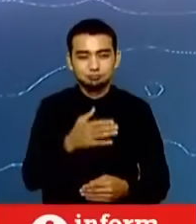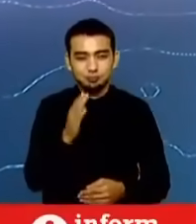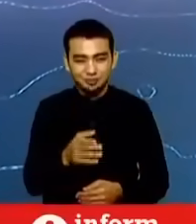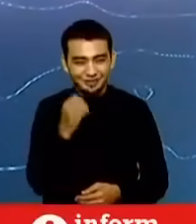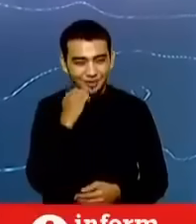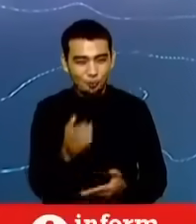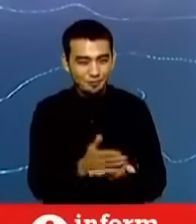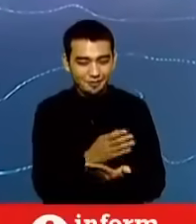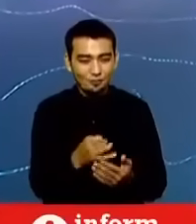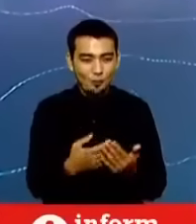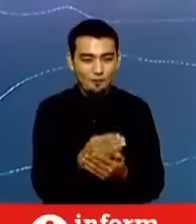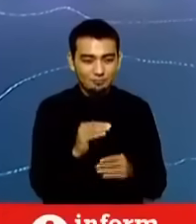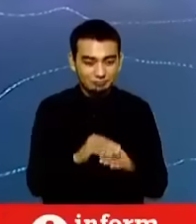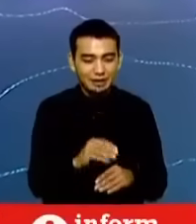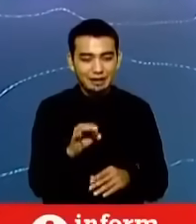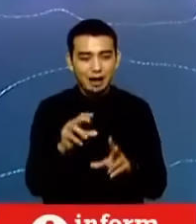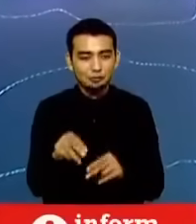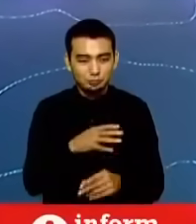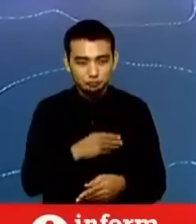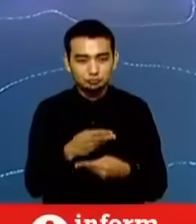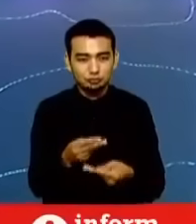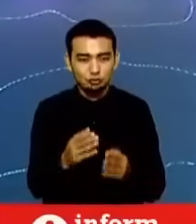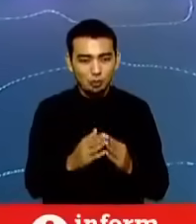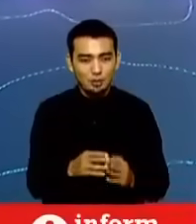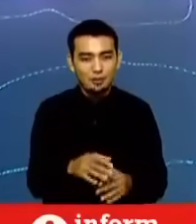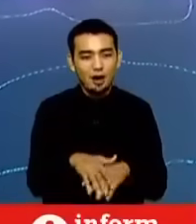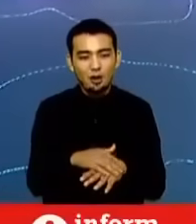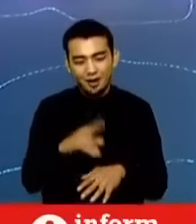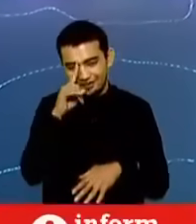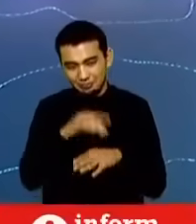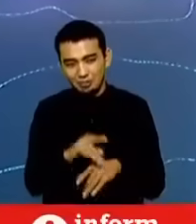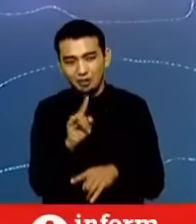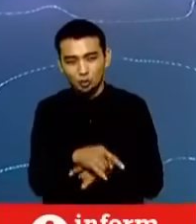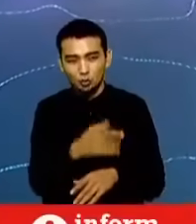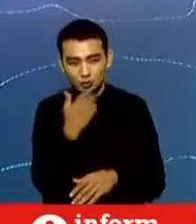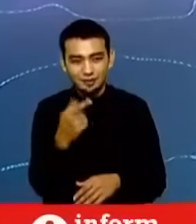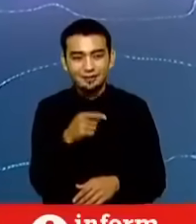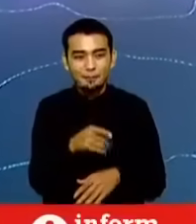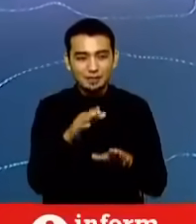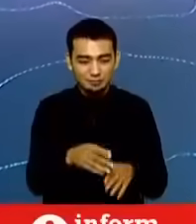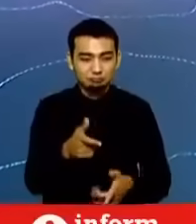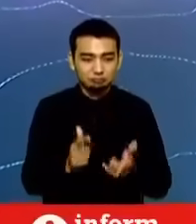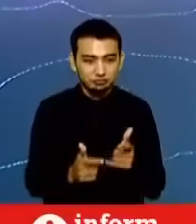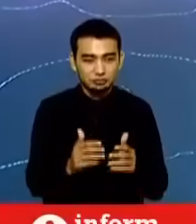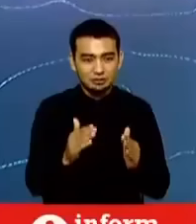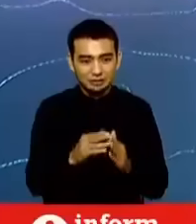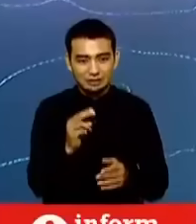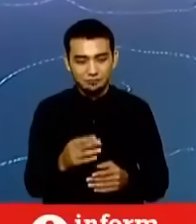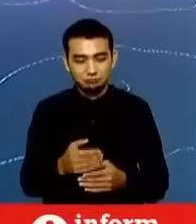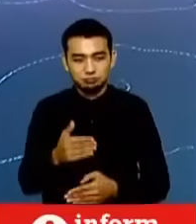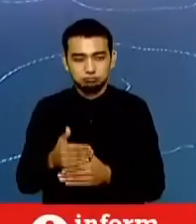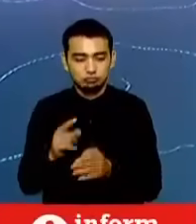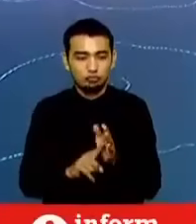беруге уәде берген. Әкімдік өкілдері халықты алдамапты. Шынымен салынады деген аумақта көп пәтерлі тұрғын үйлер бой